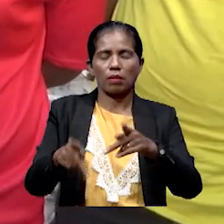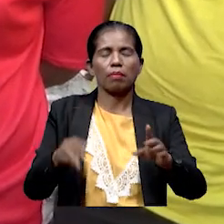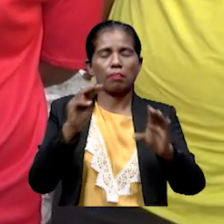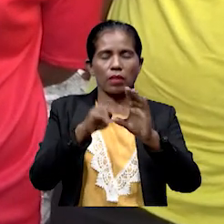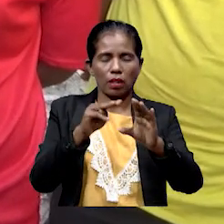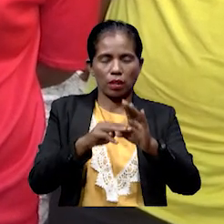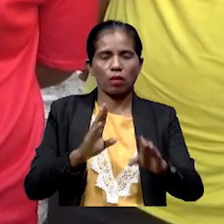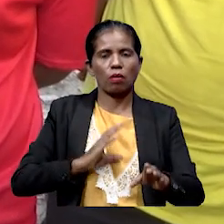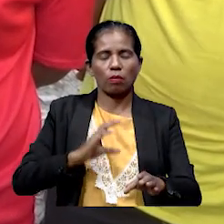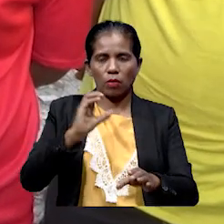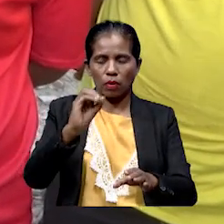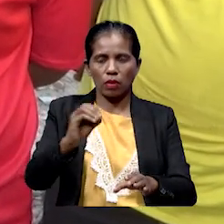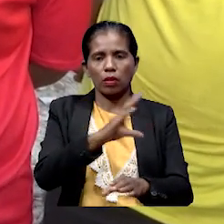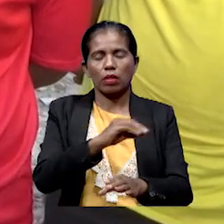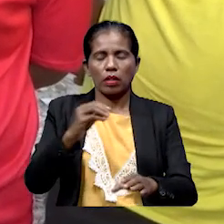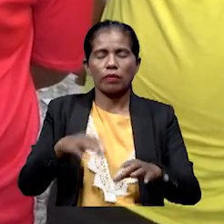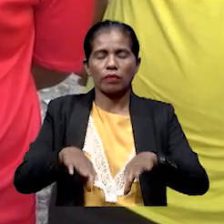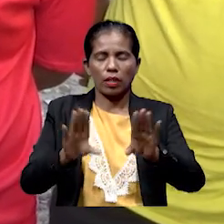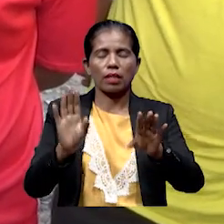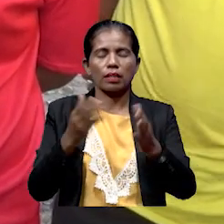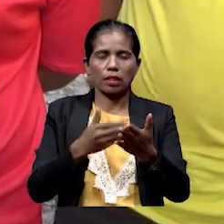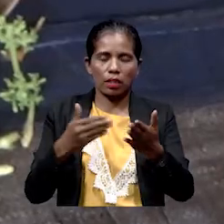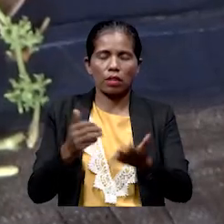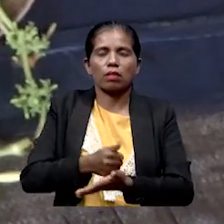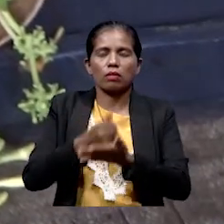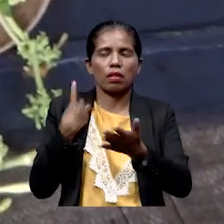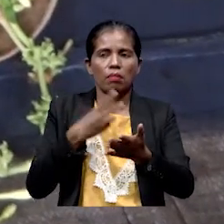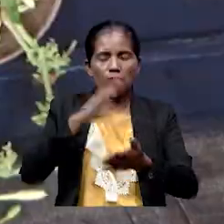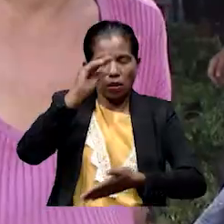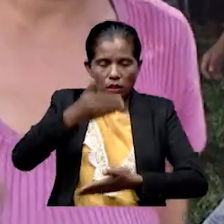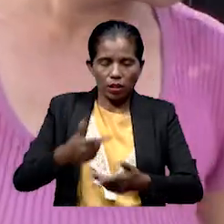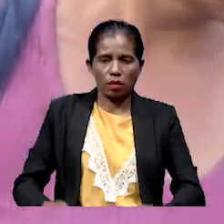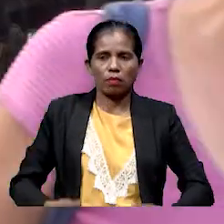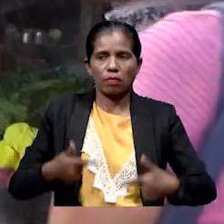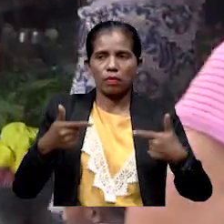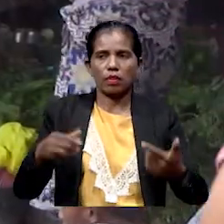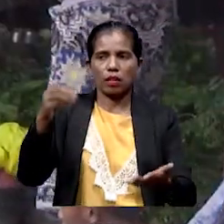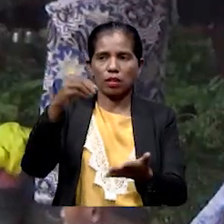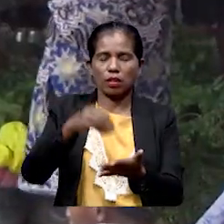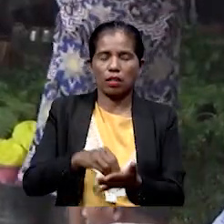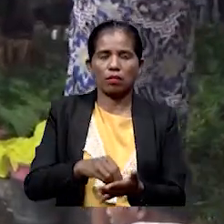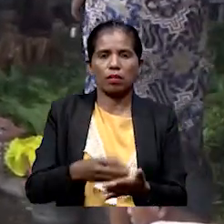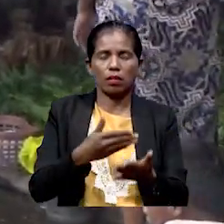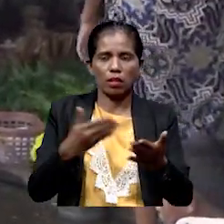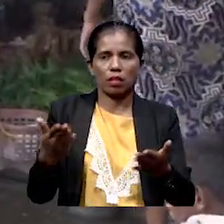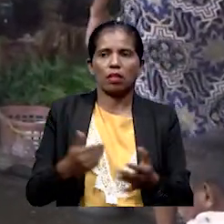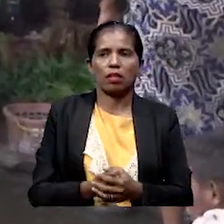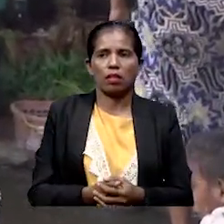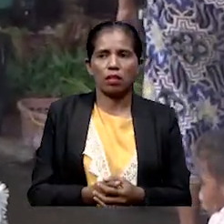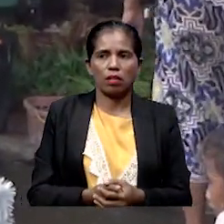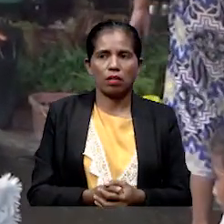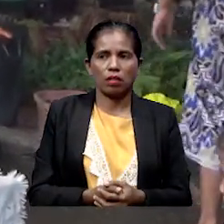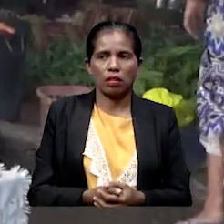ne fa sa sa ori sustenta ba ne wan serne amores tin maka tau sentina larar ba bele staru ba no sana nagoro lo kemata bahare ba